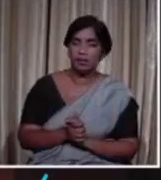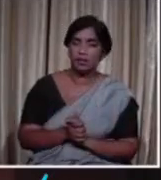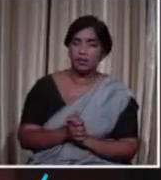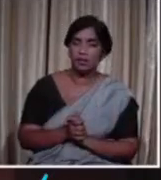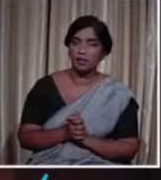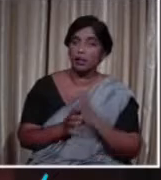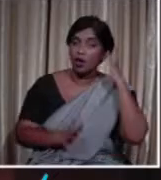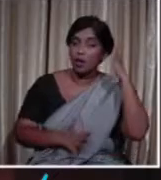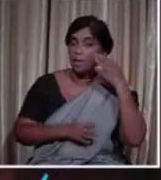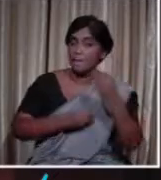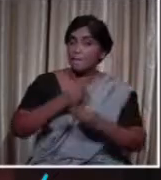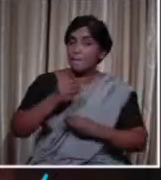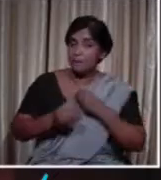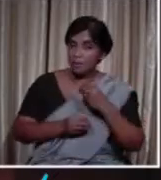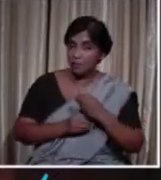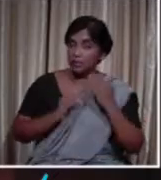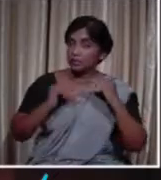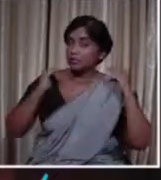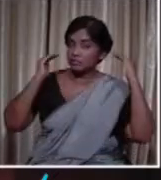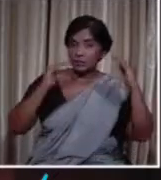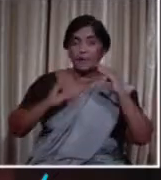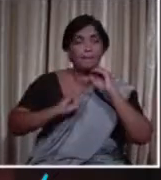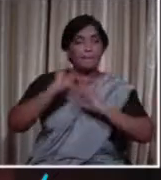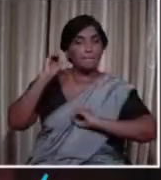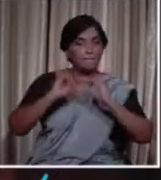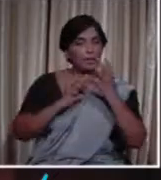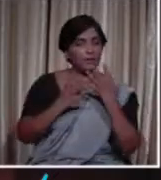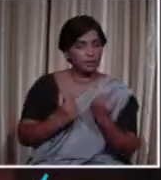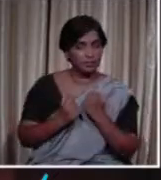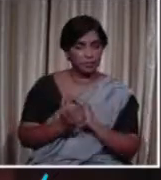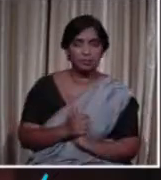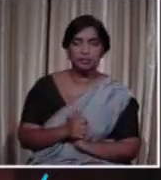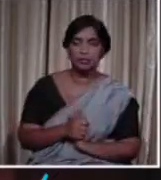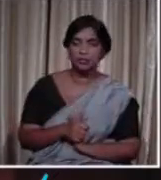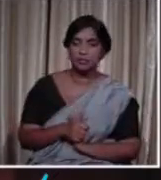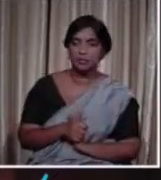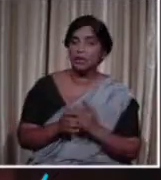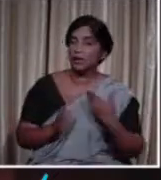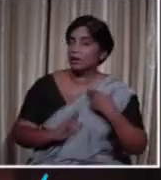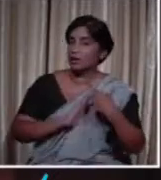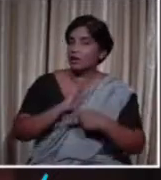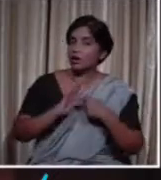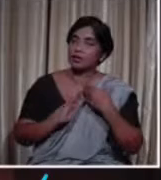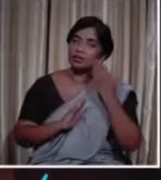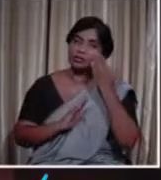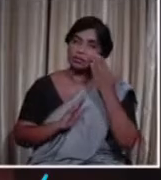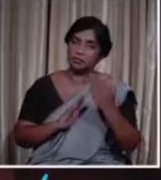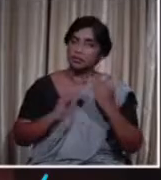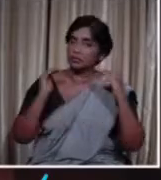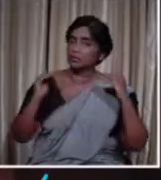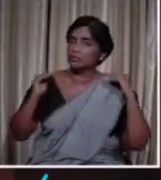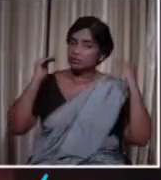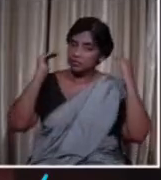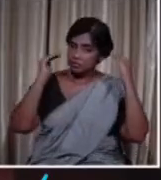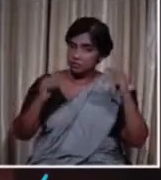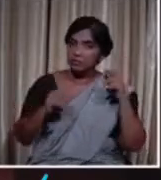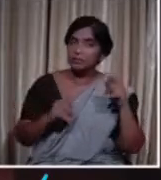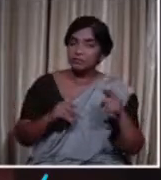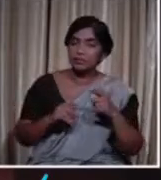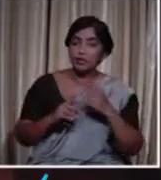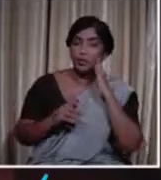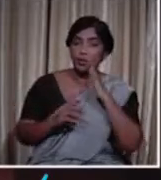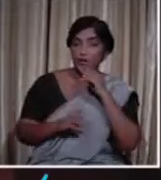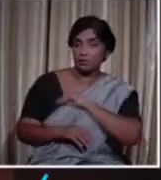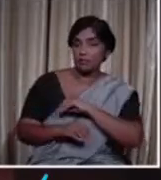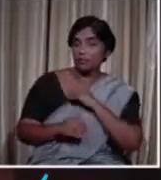ලෝක නිෂ්පාදනයේ ඉහළ ප්‍රතිශතයක් ලබනවා. අපේ රට දිහා බැලුවොත් ඉහළම විදේශ විනිමය